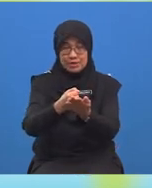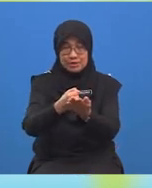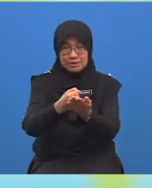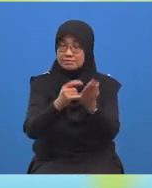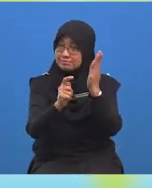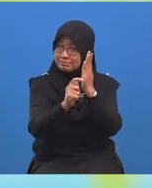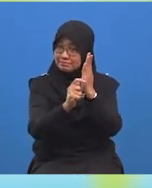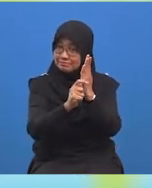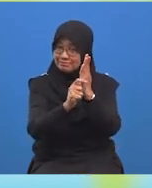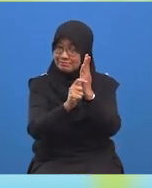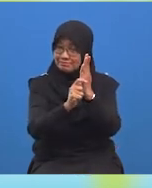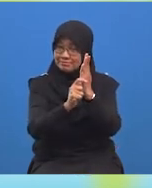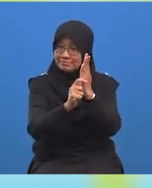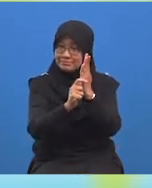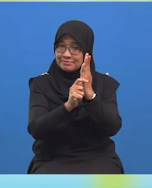1,645 dan